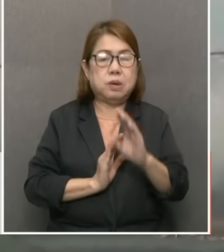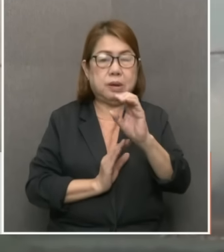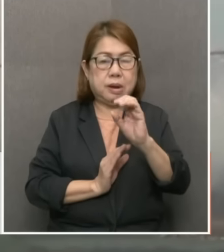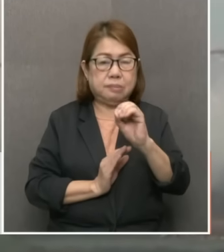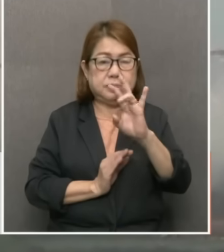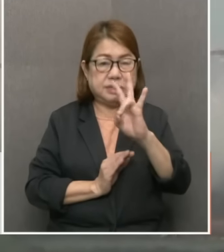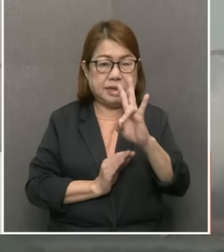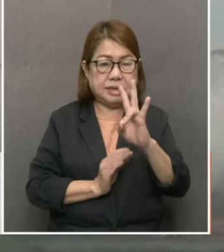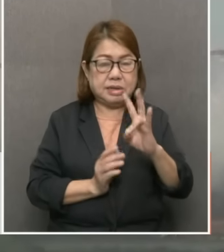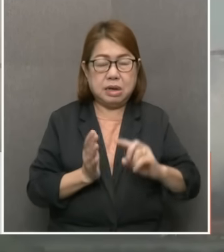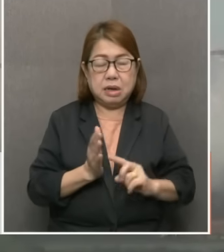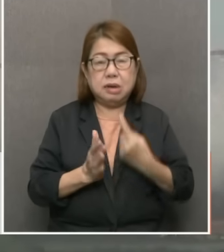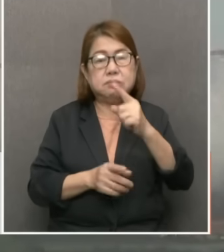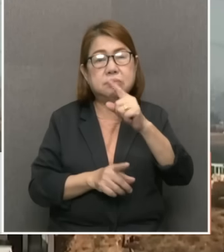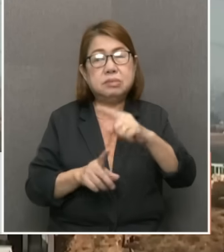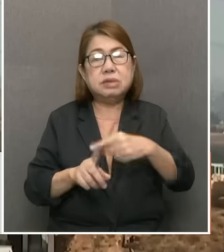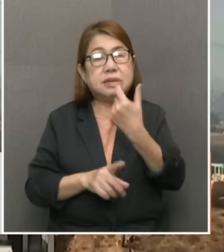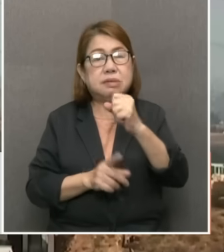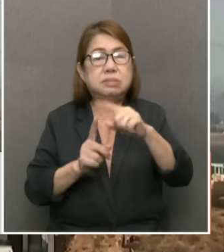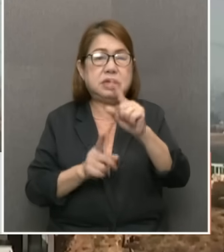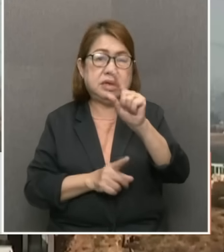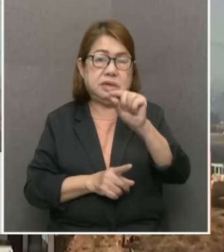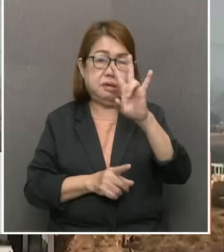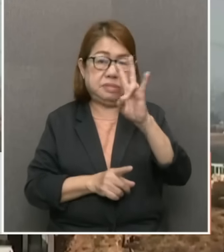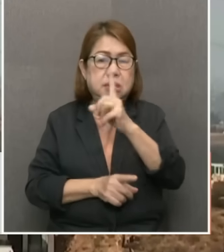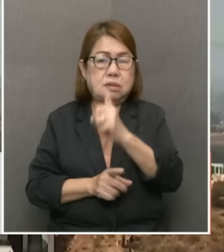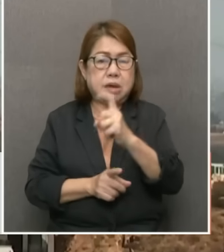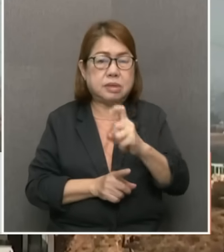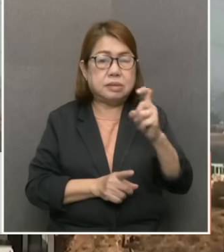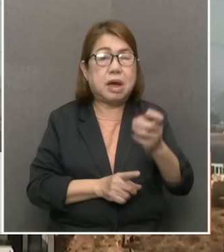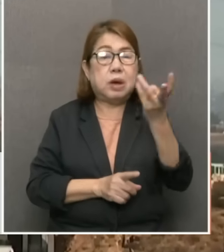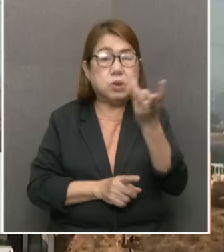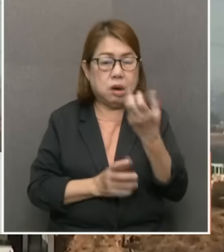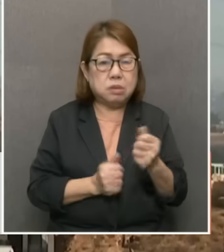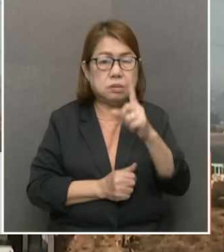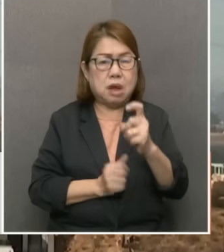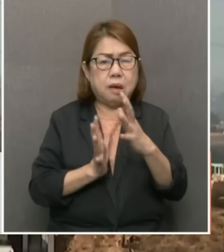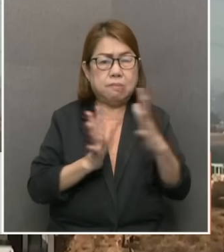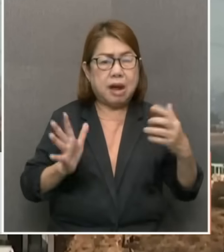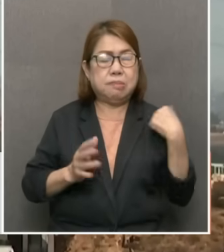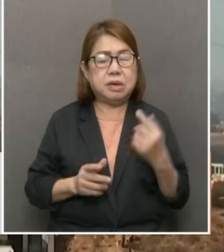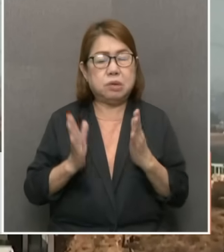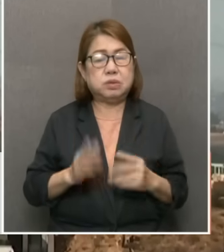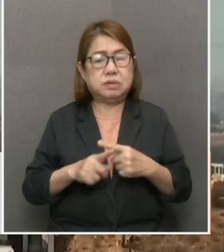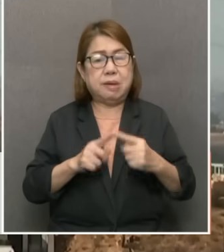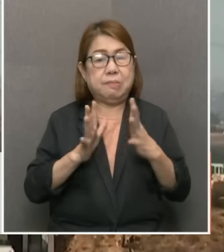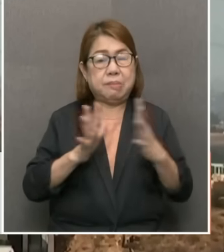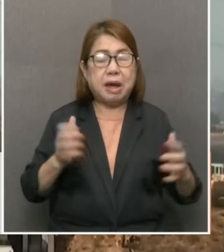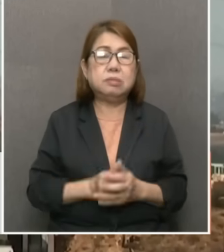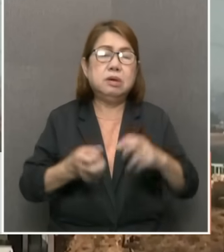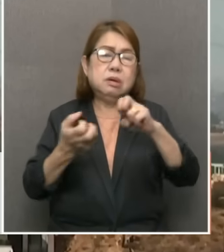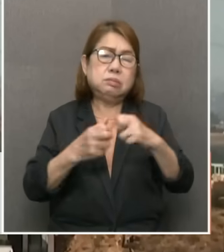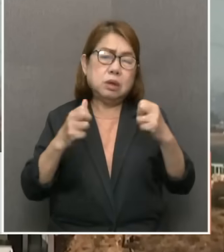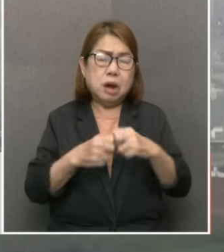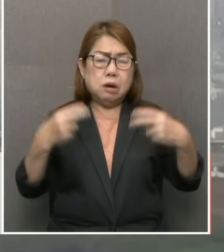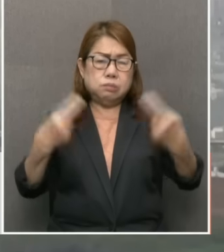ภาคพื้นดินเมื่อ27ตุลาคมแล้วก็ยังมีรายงานผู้บาดเจ็บอีกหลายรายด้วยค่ะ ทั้งนี้ศึกอิสราเอลและฮามาสผ่